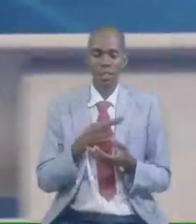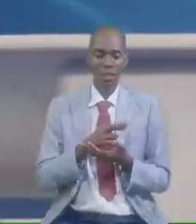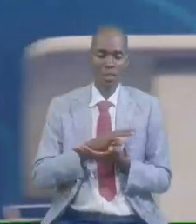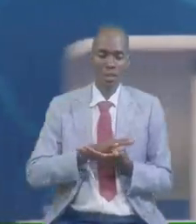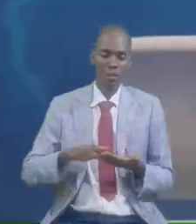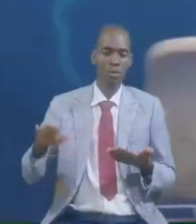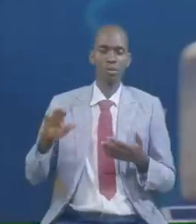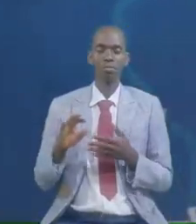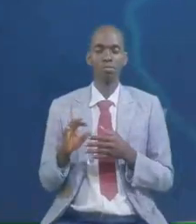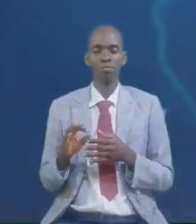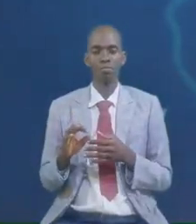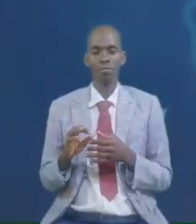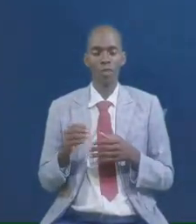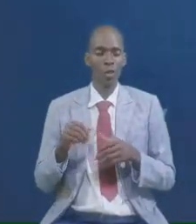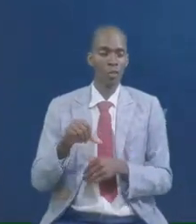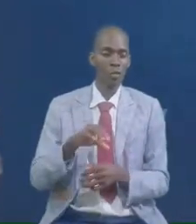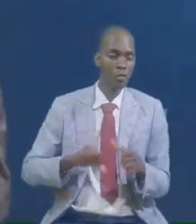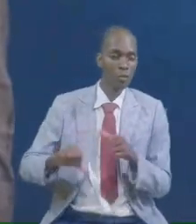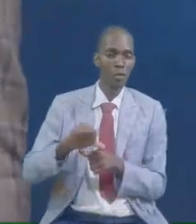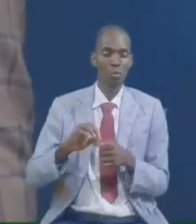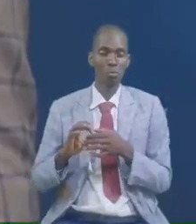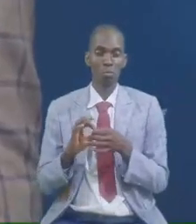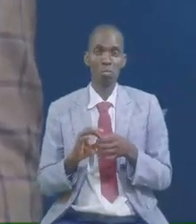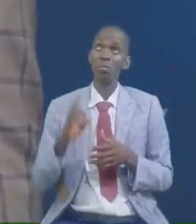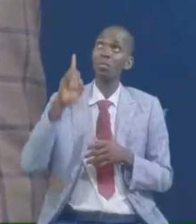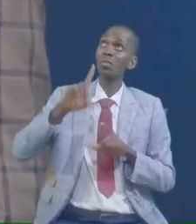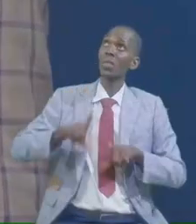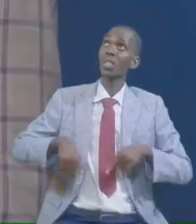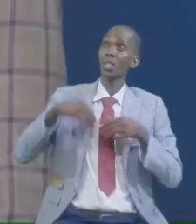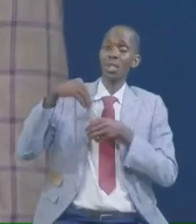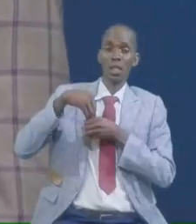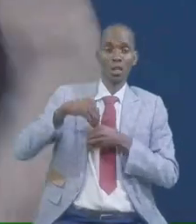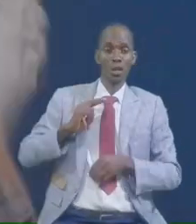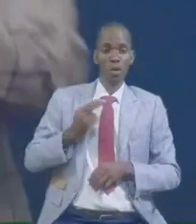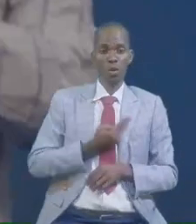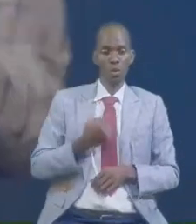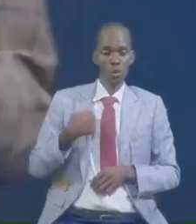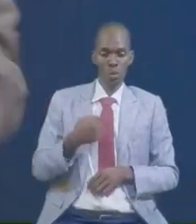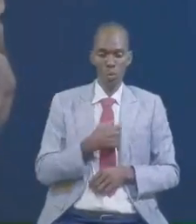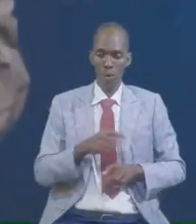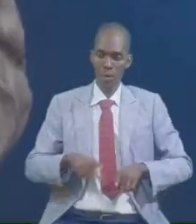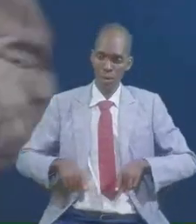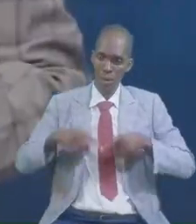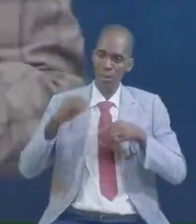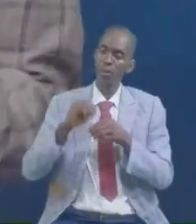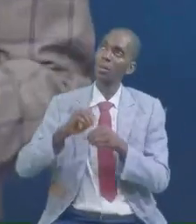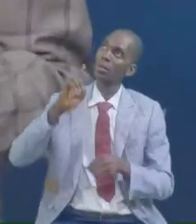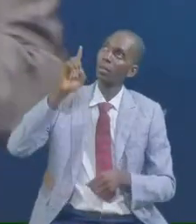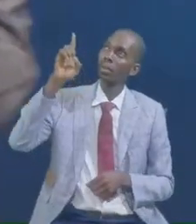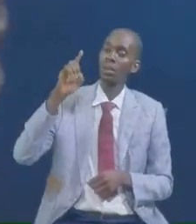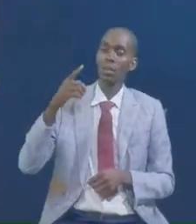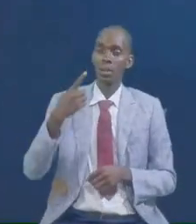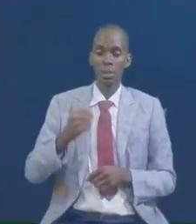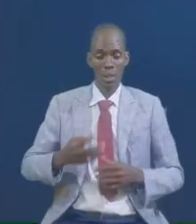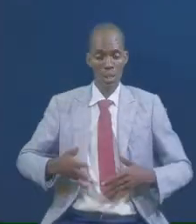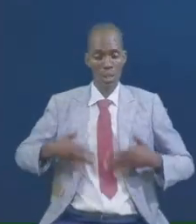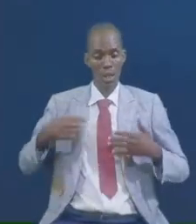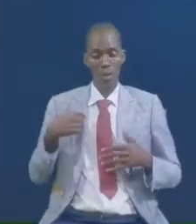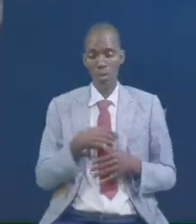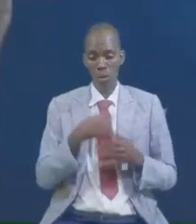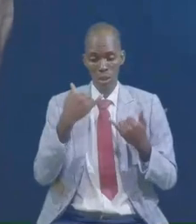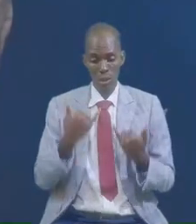une sainte communion. Il vit en nous et nous vivons en lui. Et la vie que nous menons